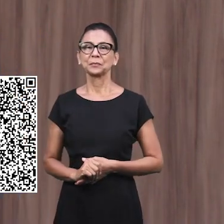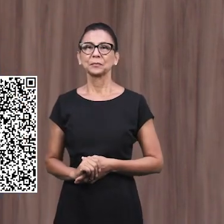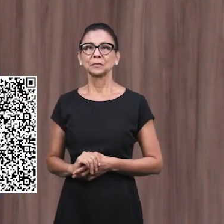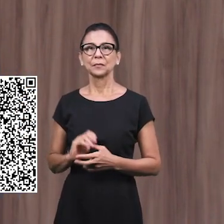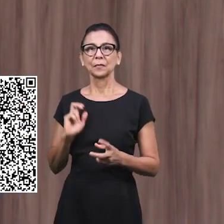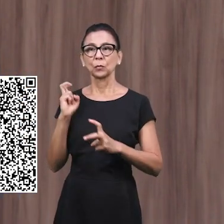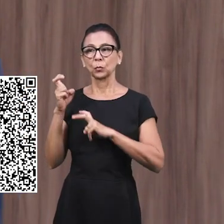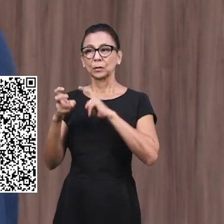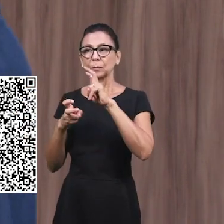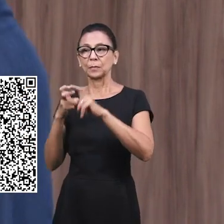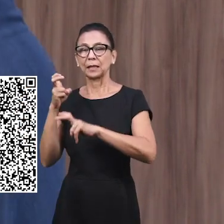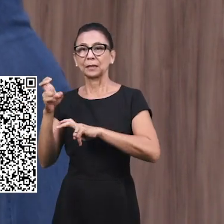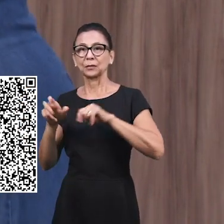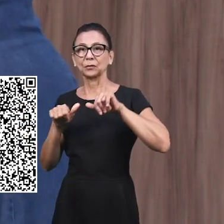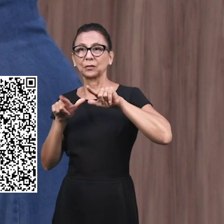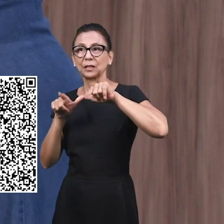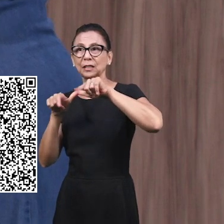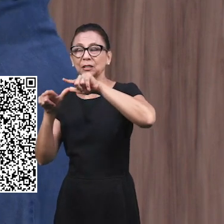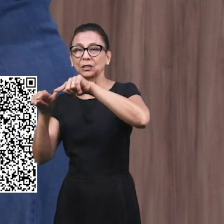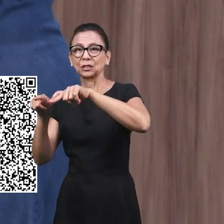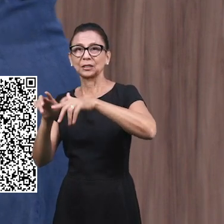voyageons où